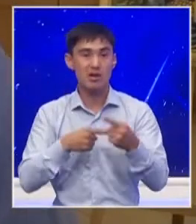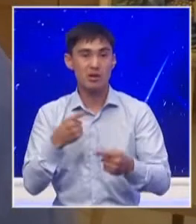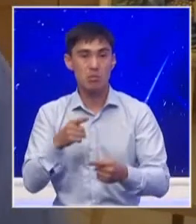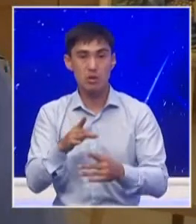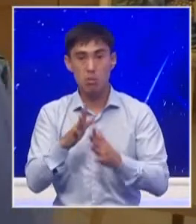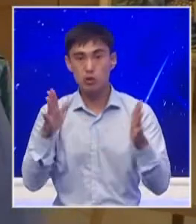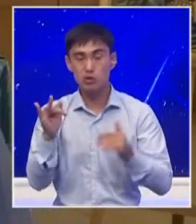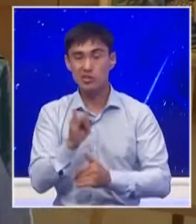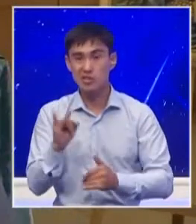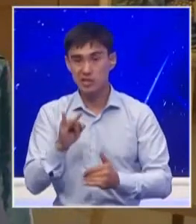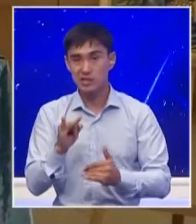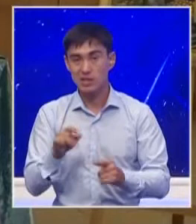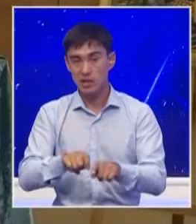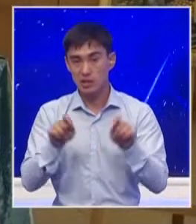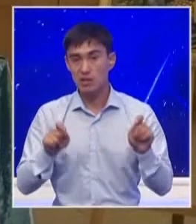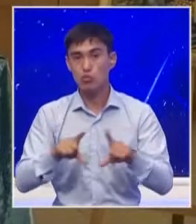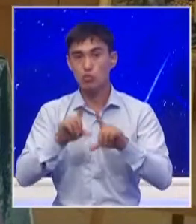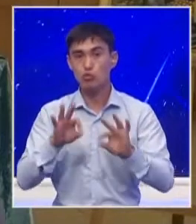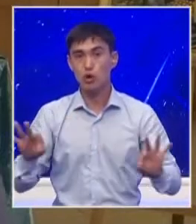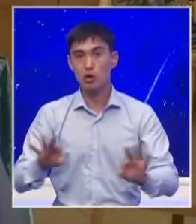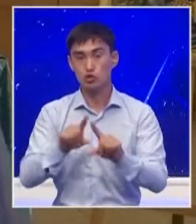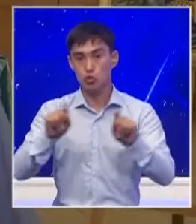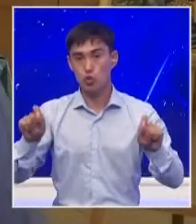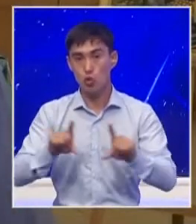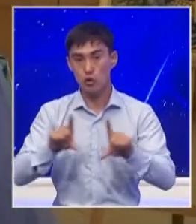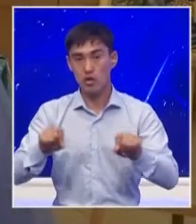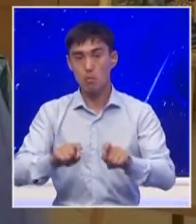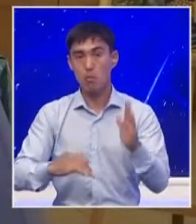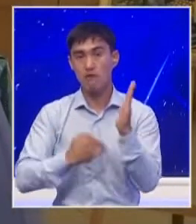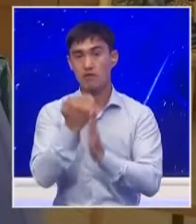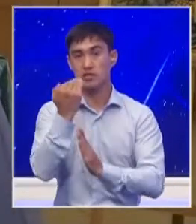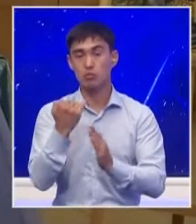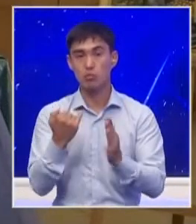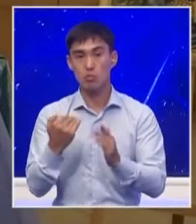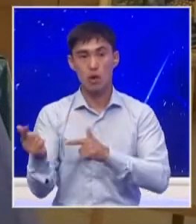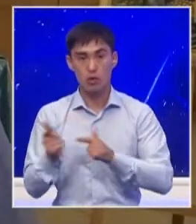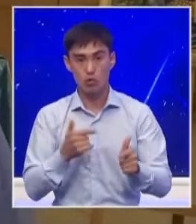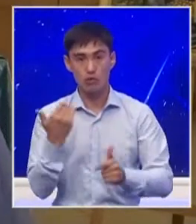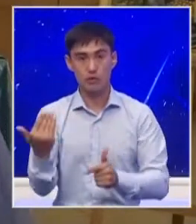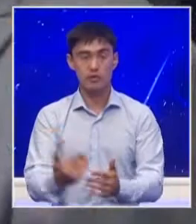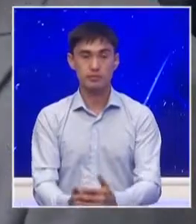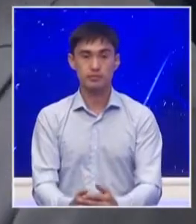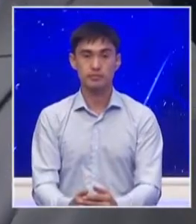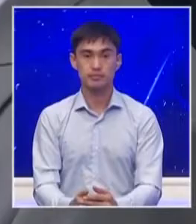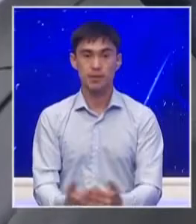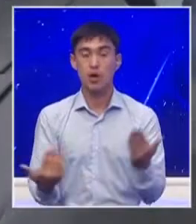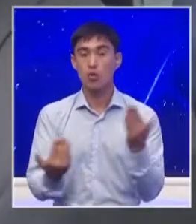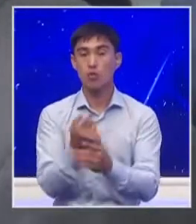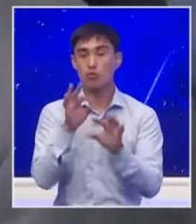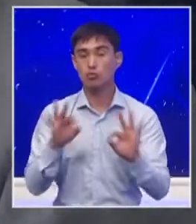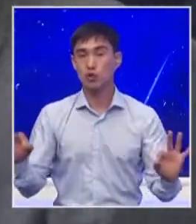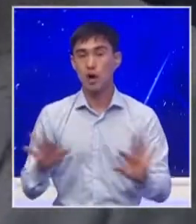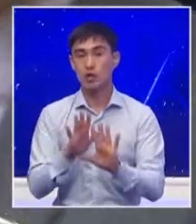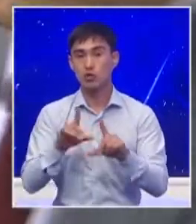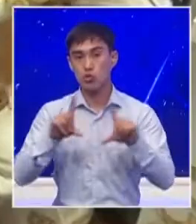проявлять большой интерес и с открытием музыкальной школы мы сможем значительно повысить их уровень подготовки новые музыкальные школы